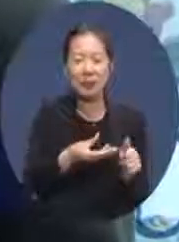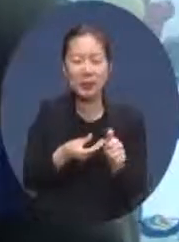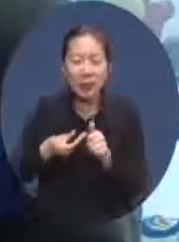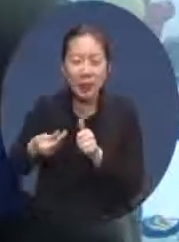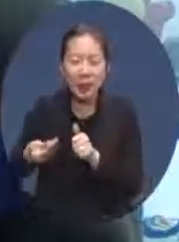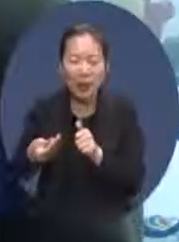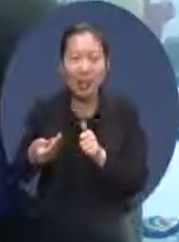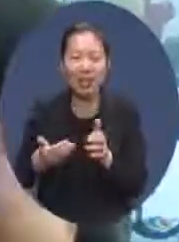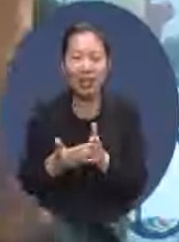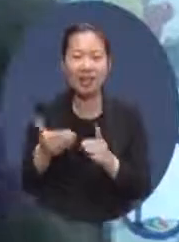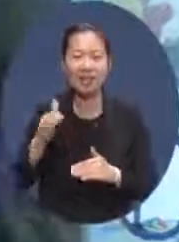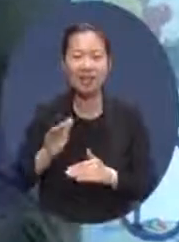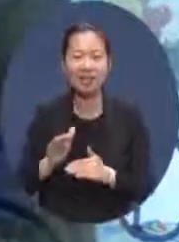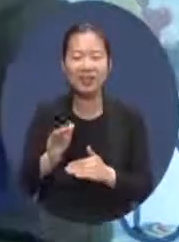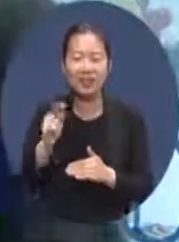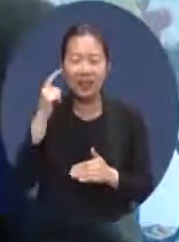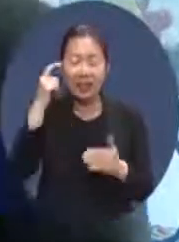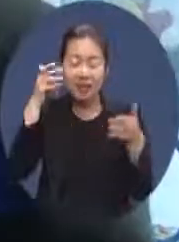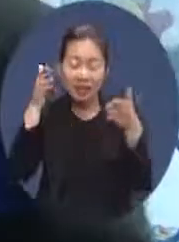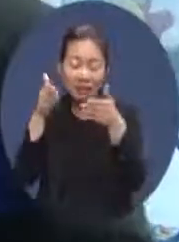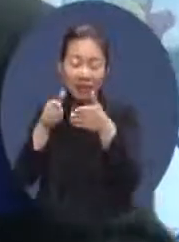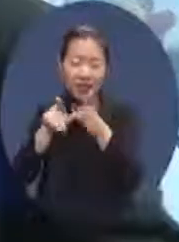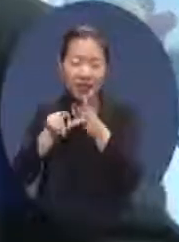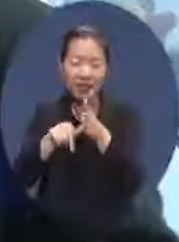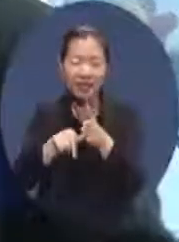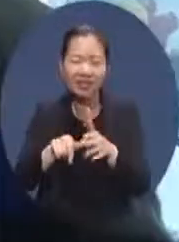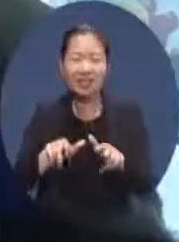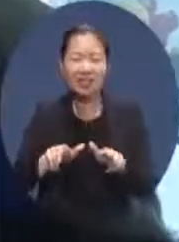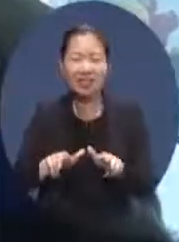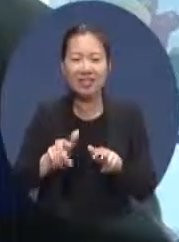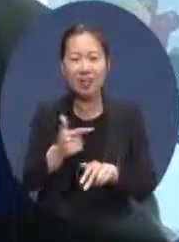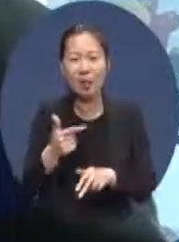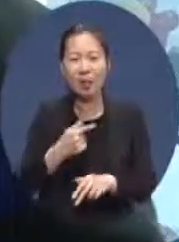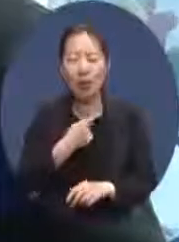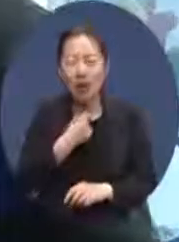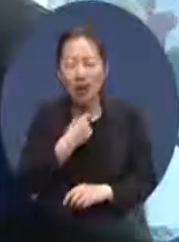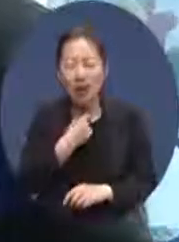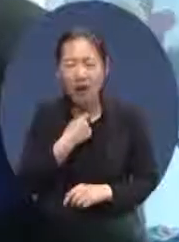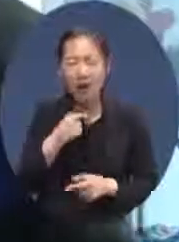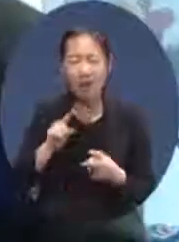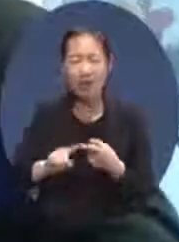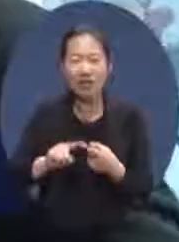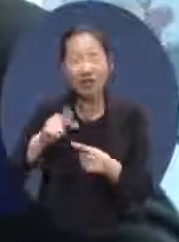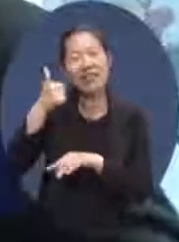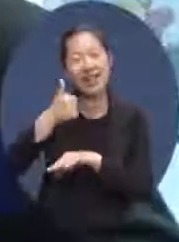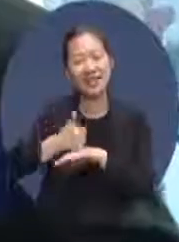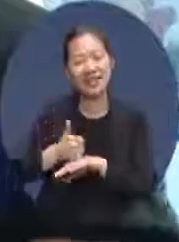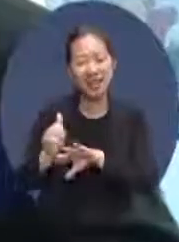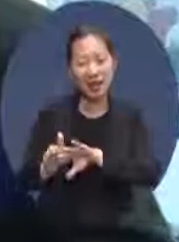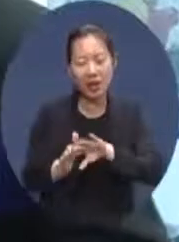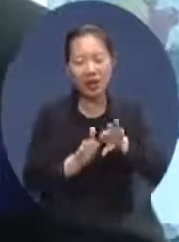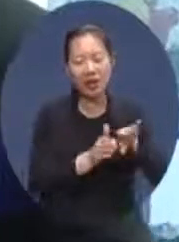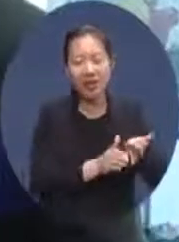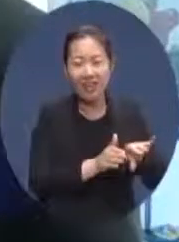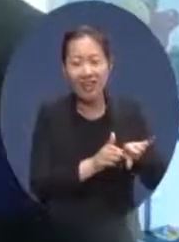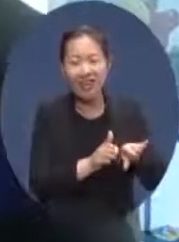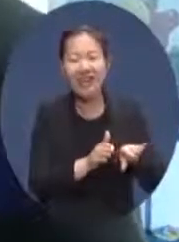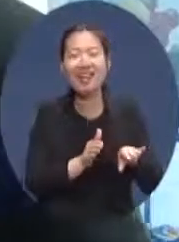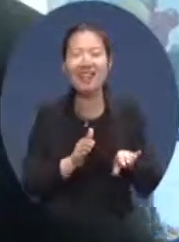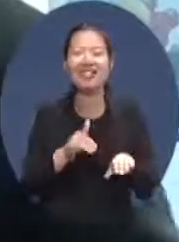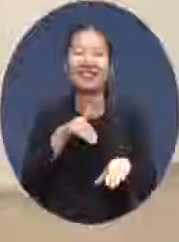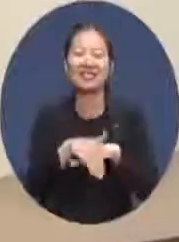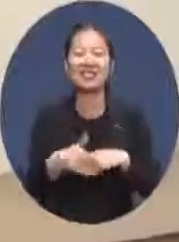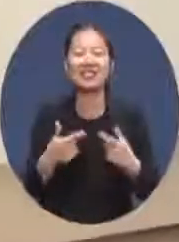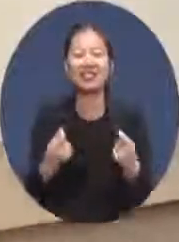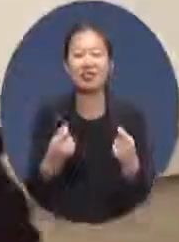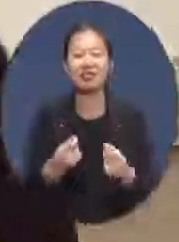그 다음에 얘가 그러면 그쪽에 신경이 쓰였을 때 이거 지금 너무 지금 하고 싶어하는 거는 나중에 하자 이런 식으로 좀 이렇게 밀어버려요.